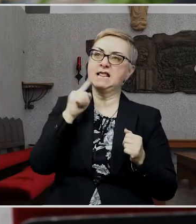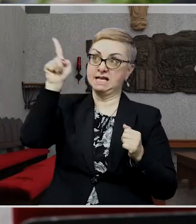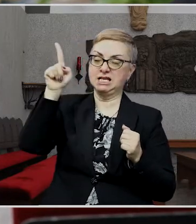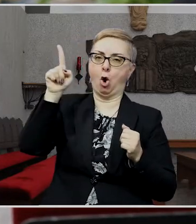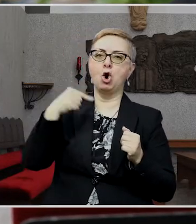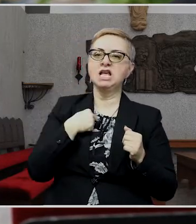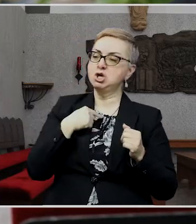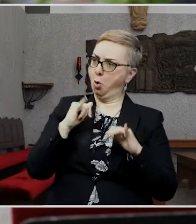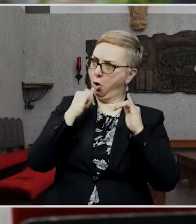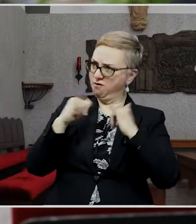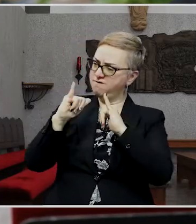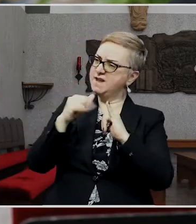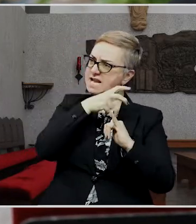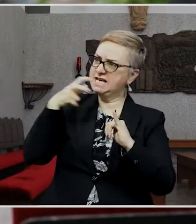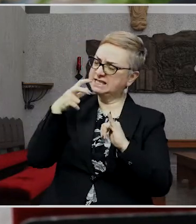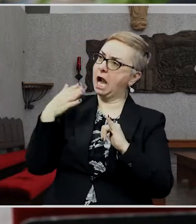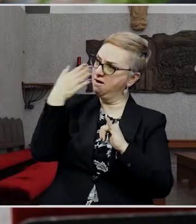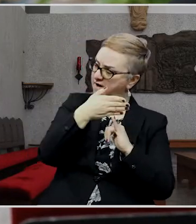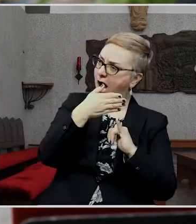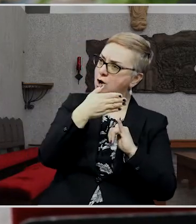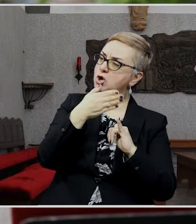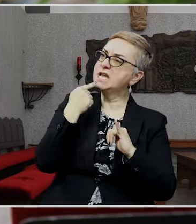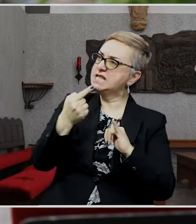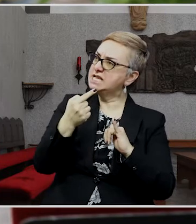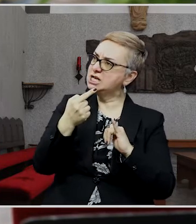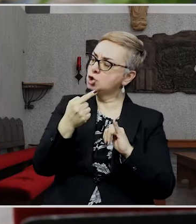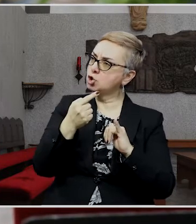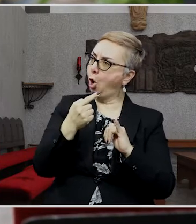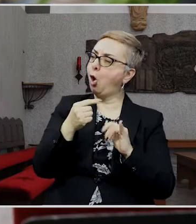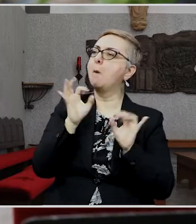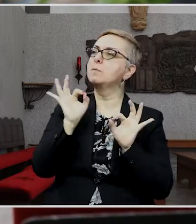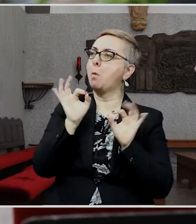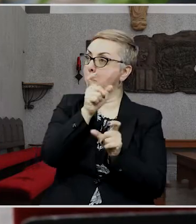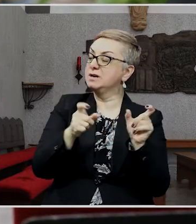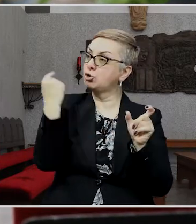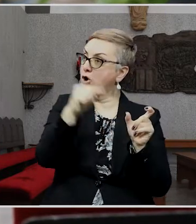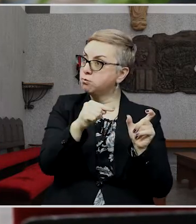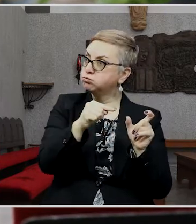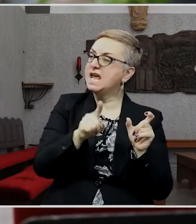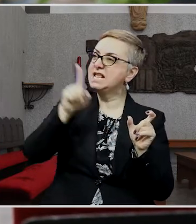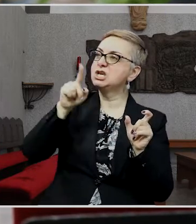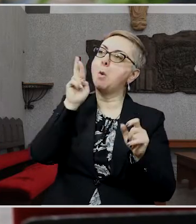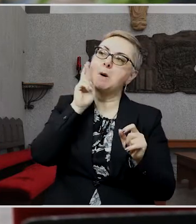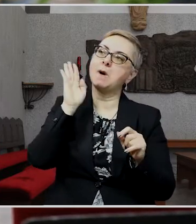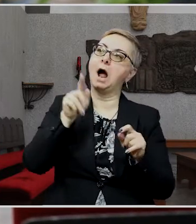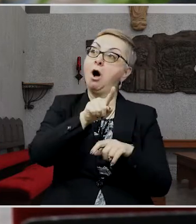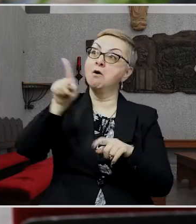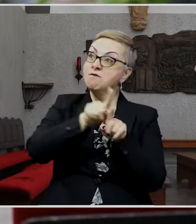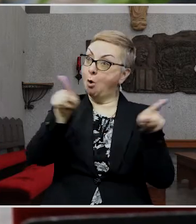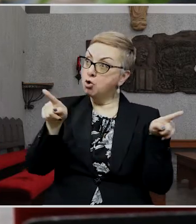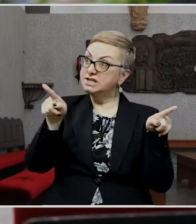figli di israele e di con loro il dio dei vostri padri mi ha inviato a voi mi diranno